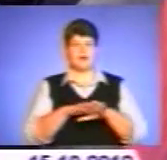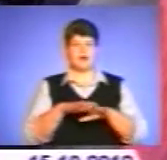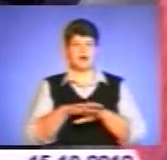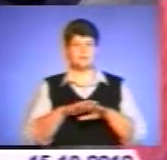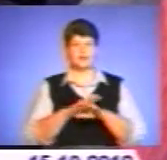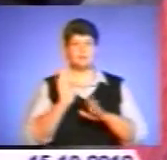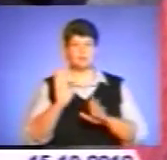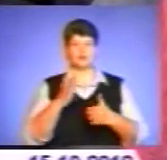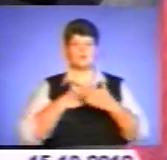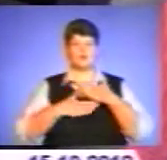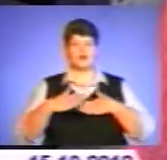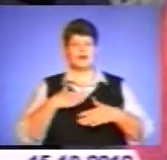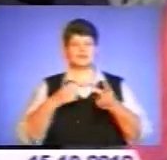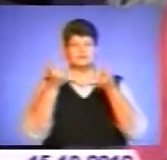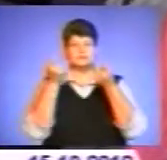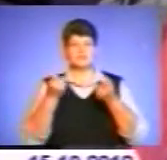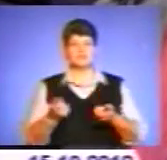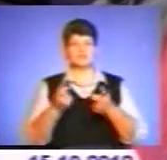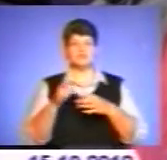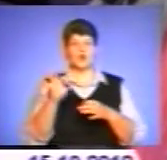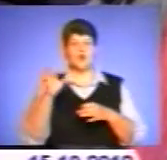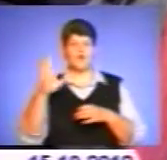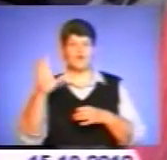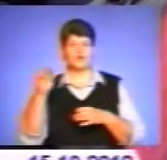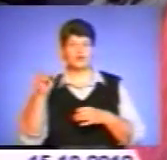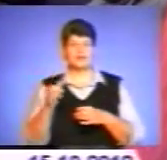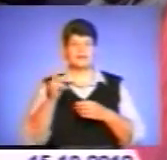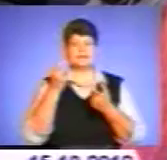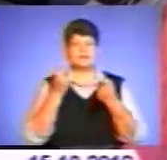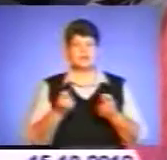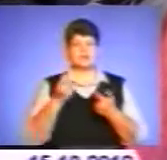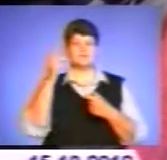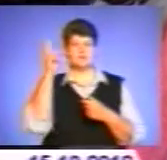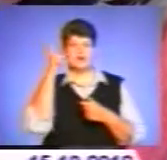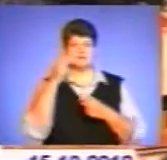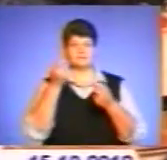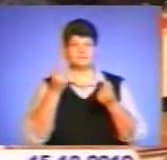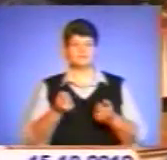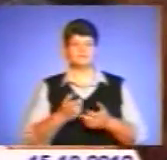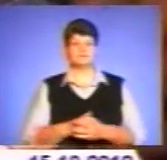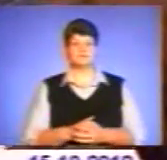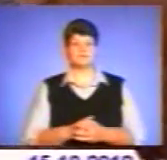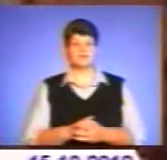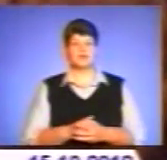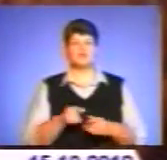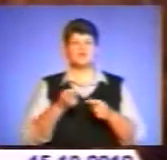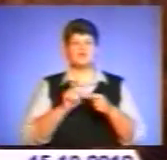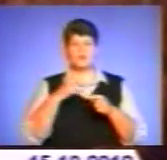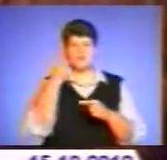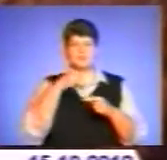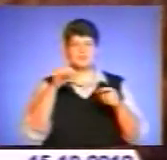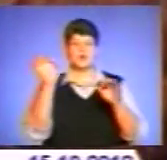Ми будемо раді. І все дешевше, і овочі дешевші, і бачу, все, і гречка, все можна купити. Цьогорічна осінь щедра